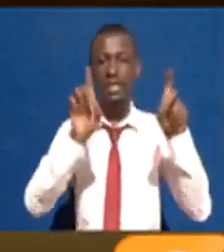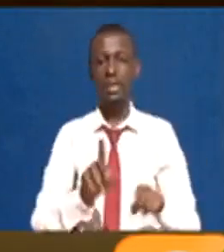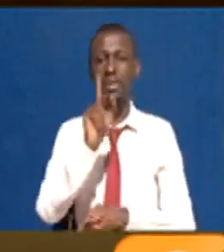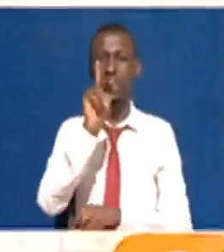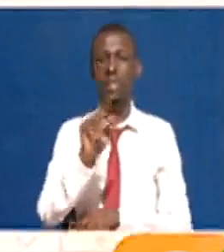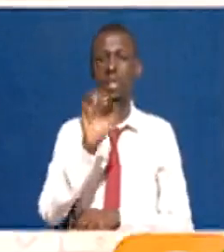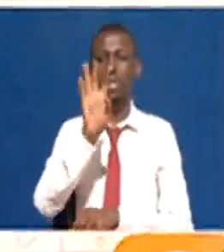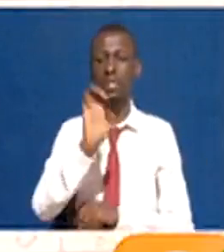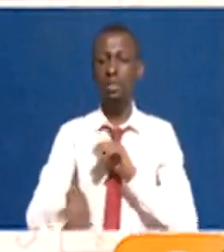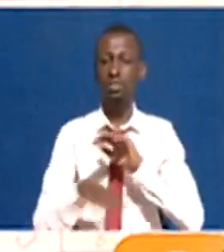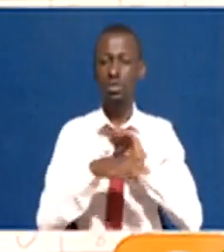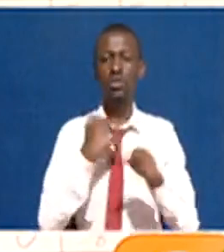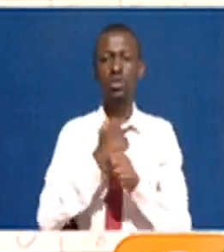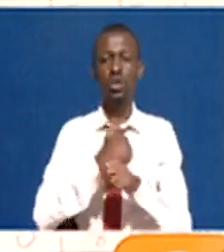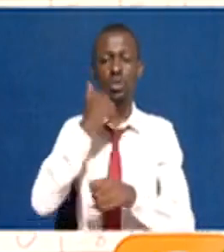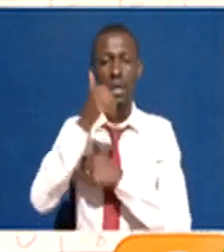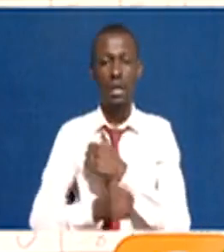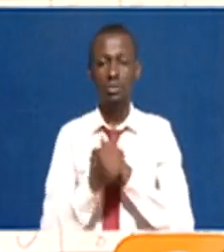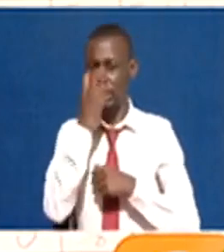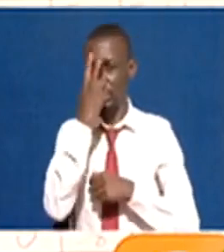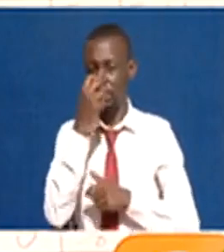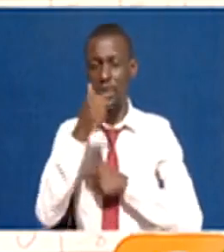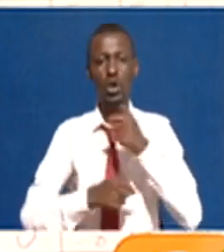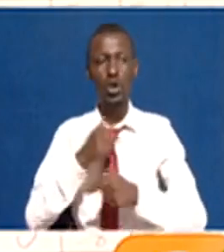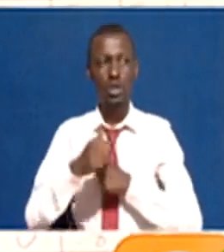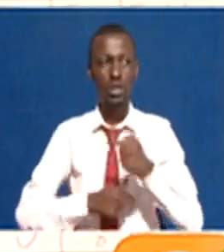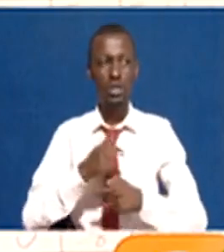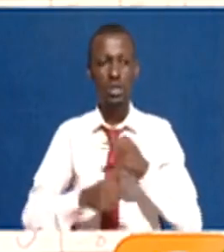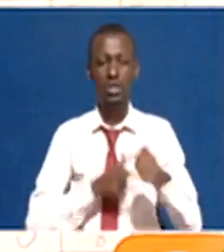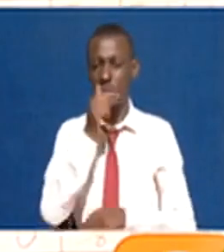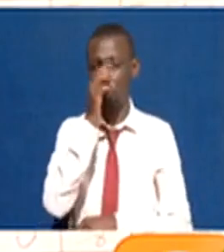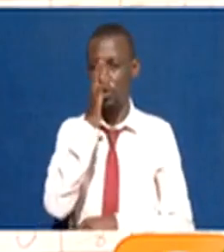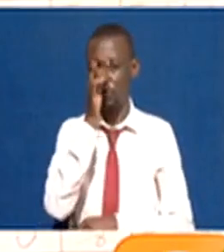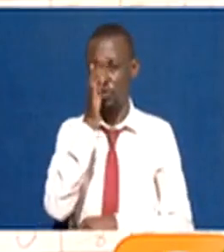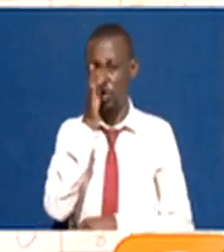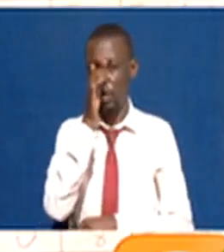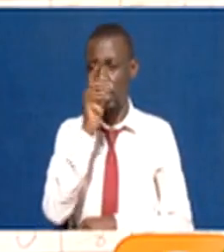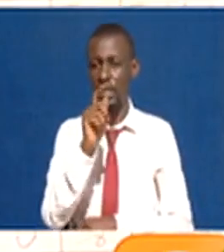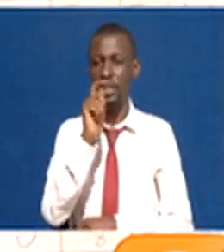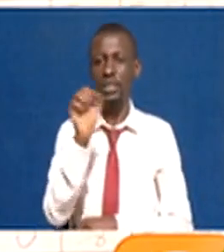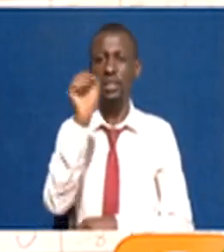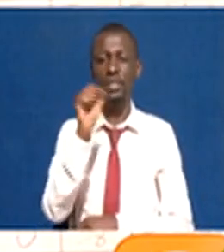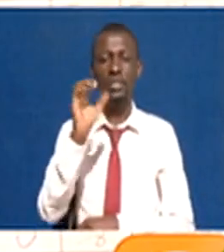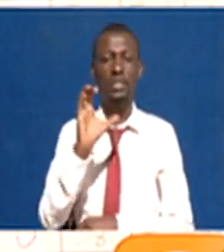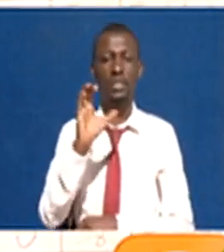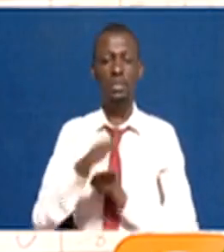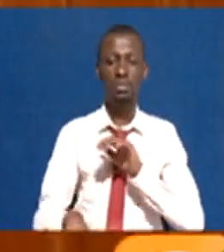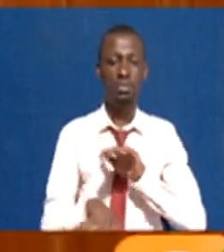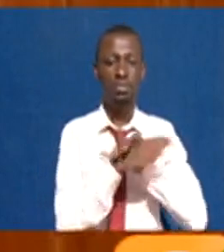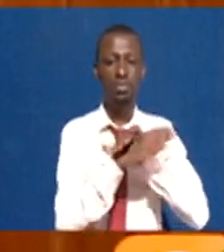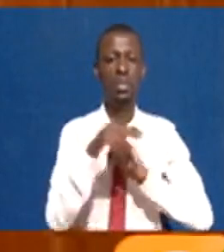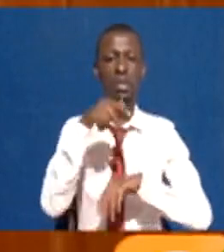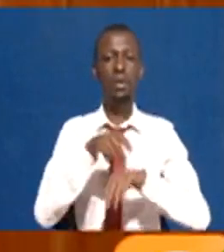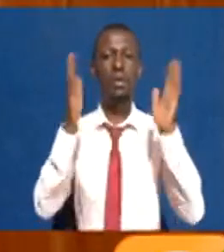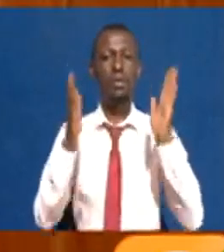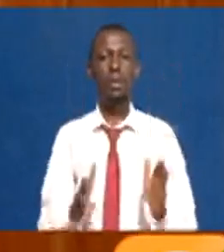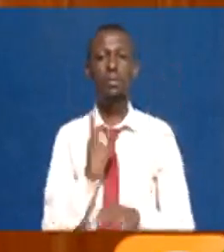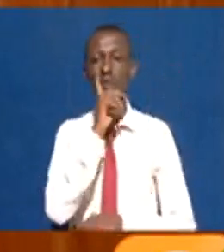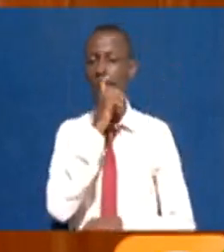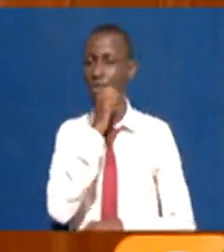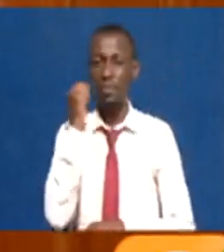ametimuliwa kazini baada ya kushukiwa kuendeleza udanganyifu. Tume ya huduma kwa walimu TSC imemtimua Charles Onyari